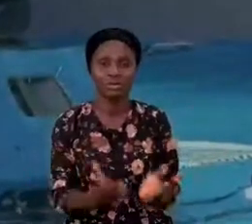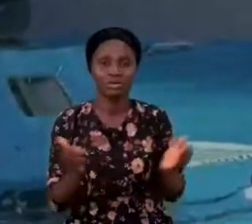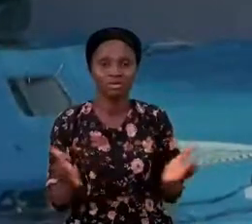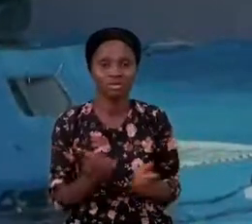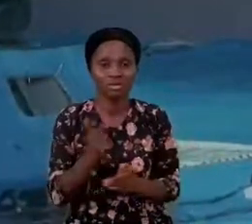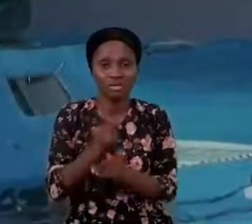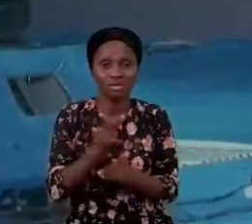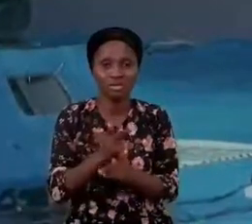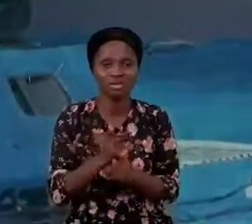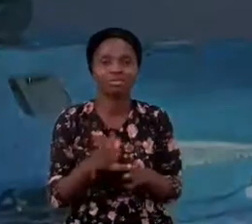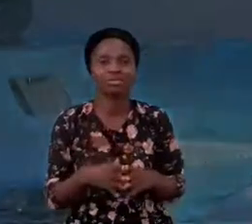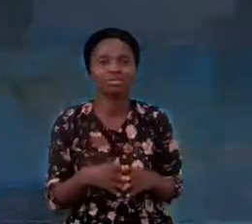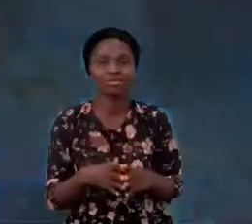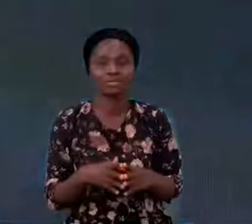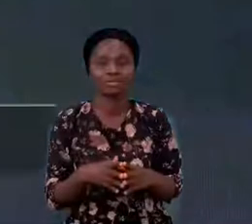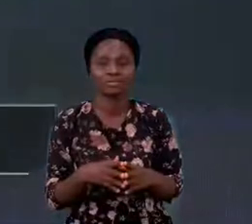élément, créant,